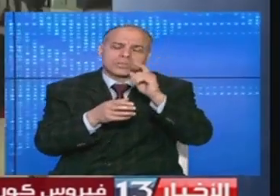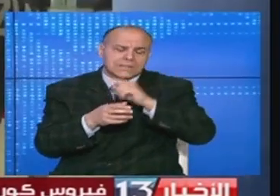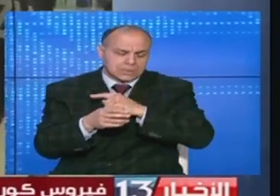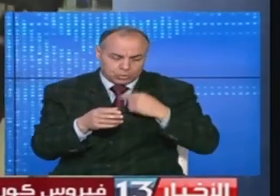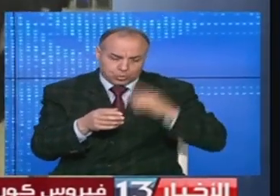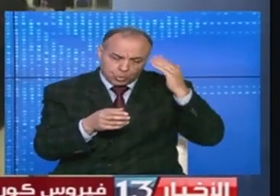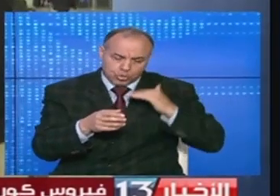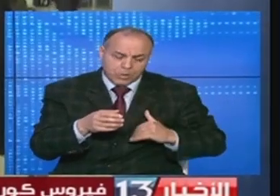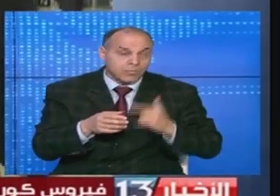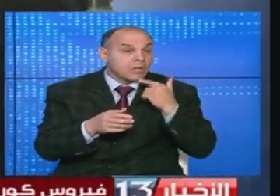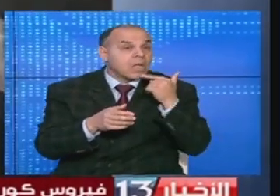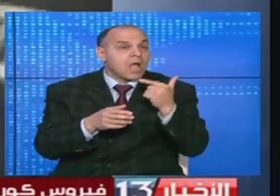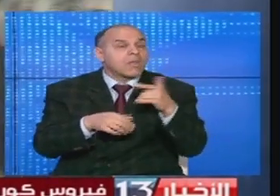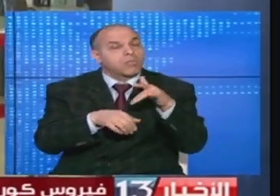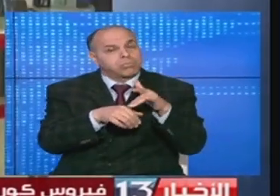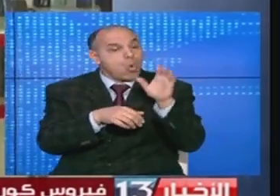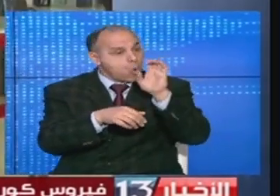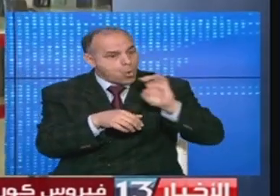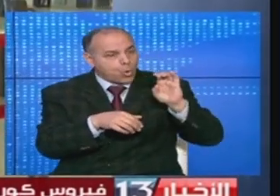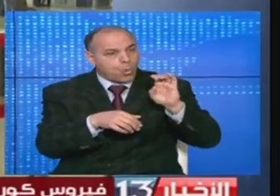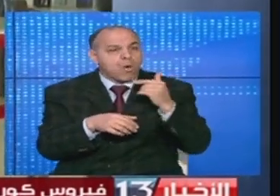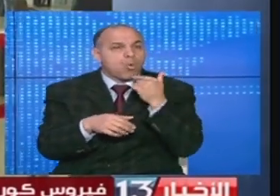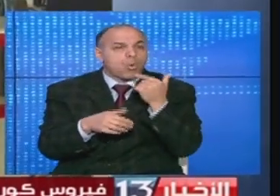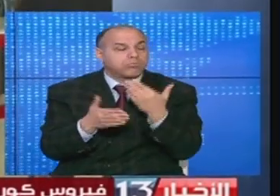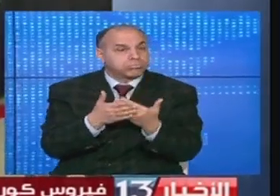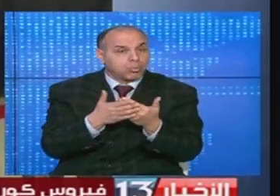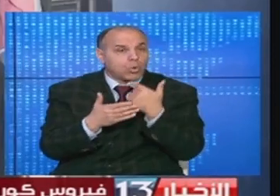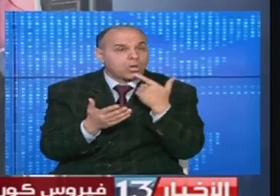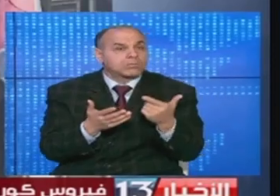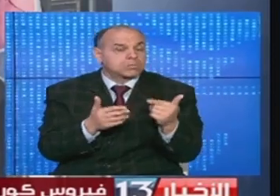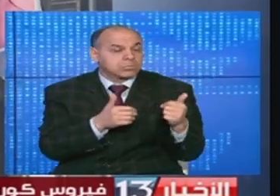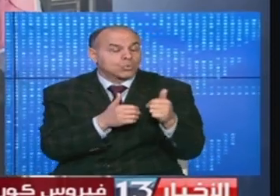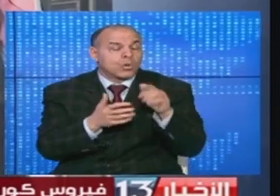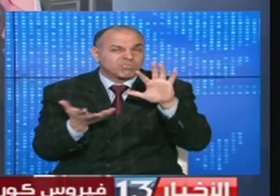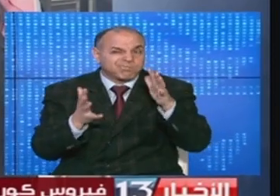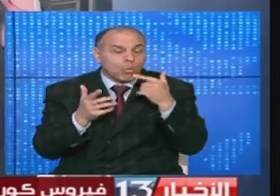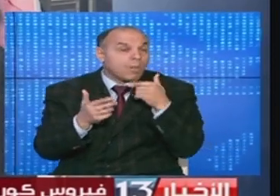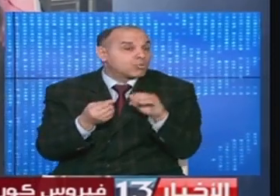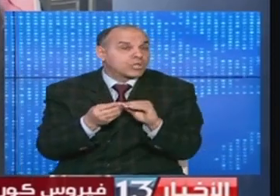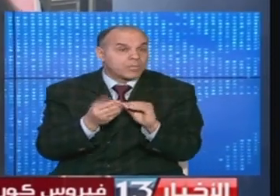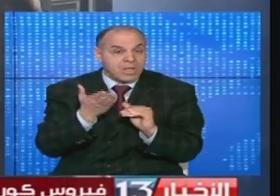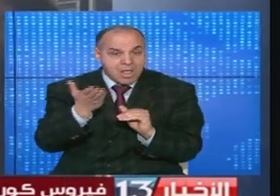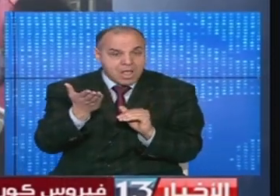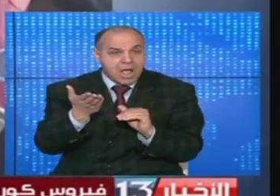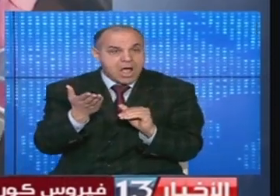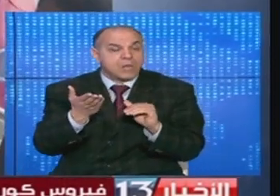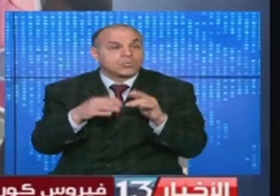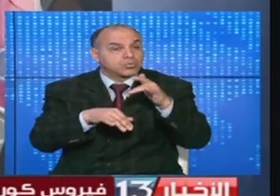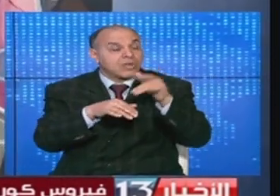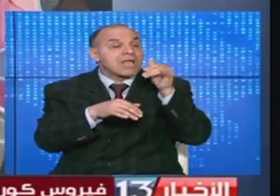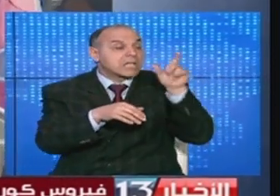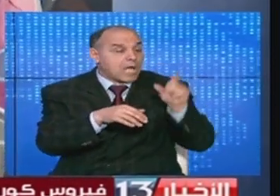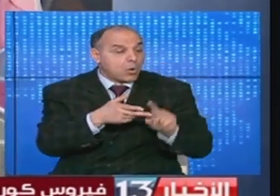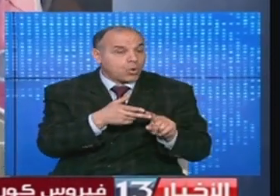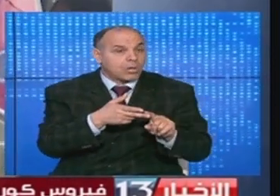عدد ضحايا الفيروس في اوروبا لا يعرف الثبات ويتحرك بوثيره متسارعه عدد المصابين في ايطاليا